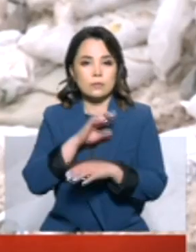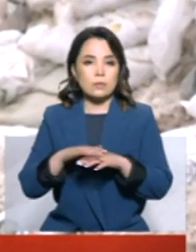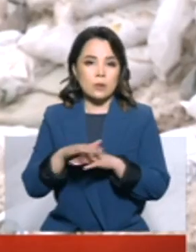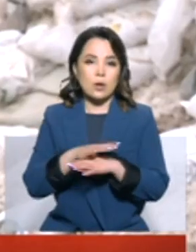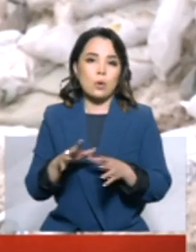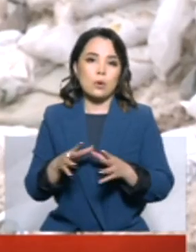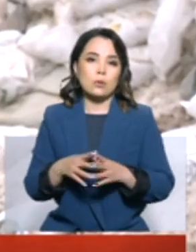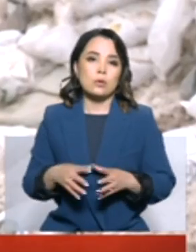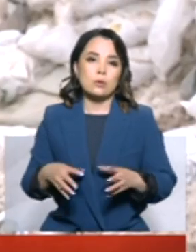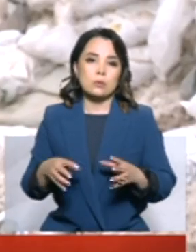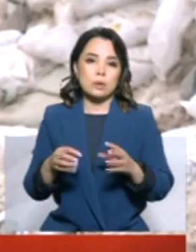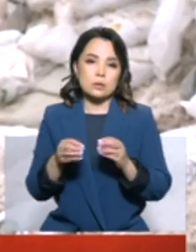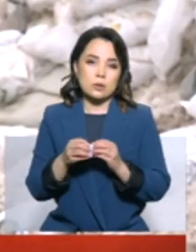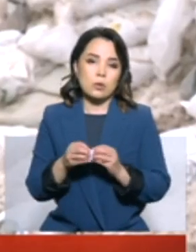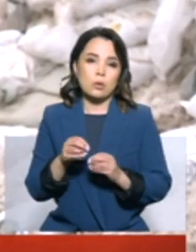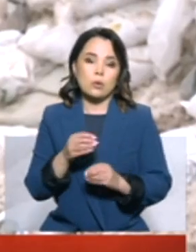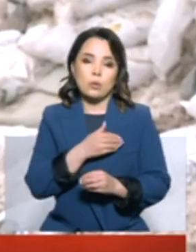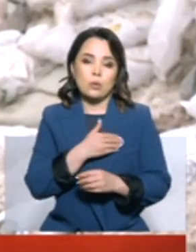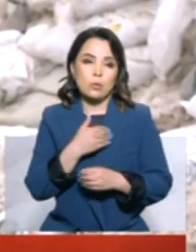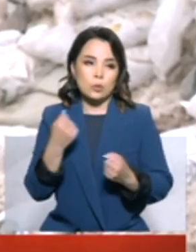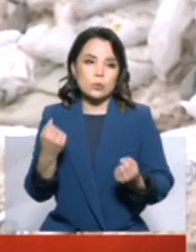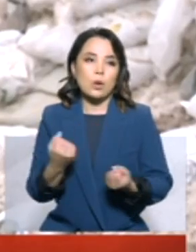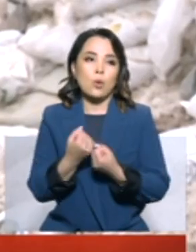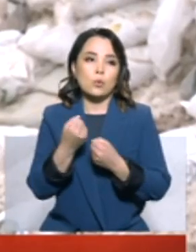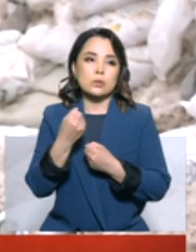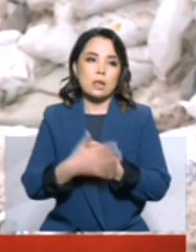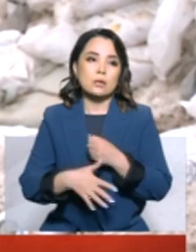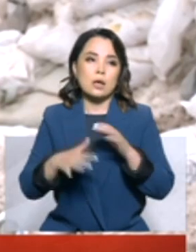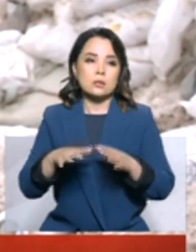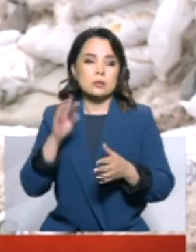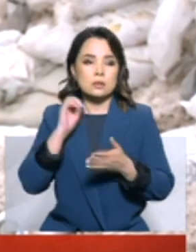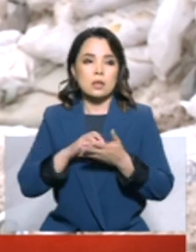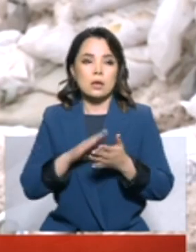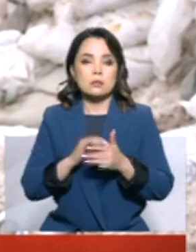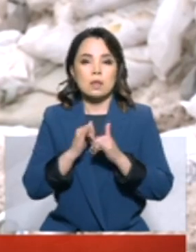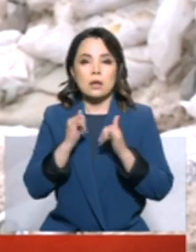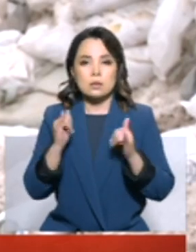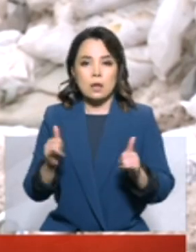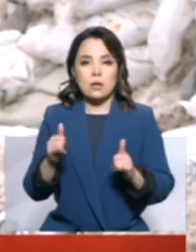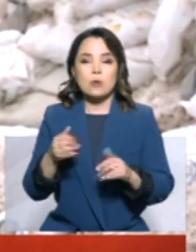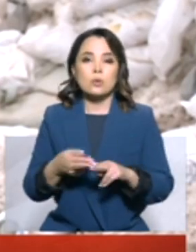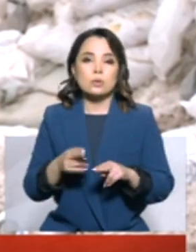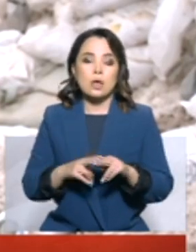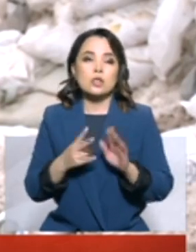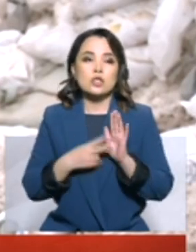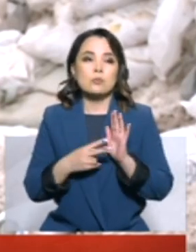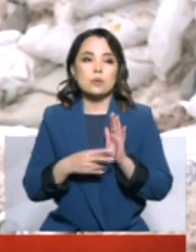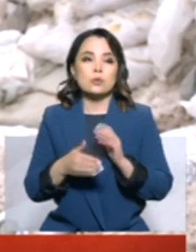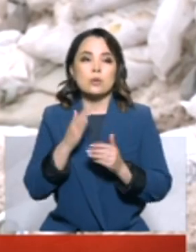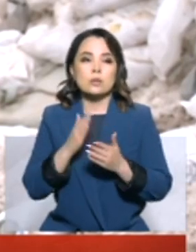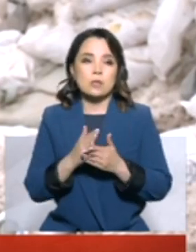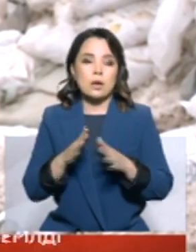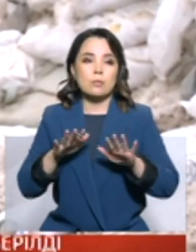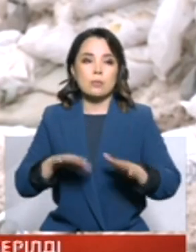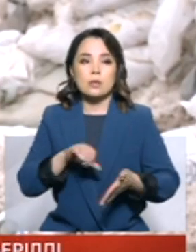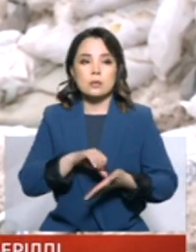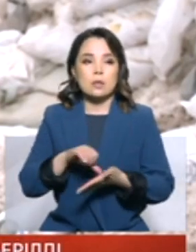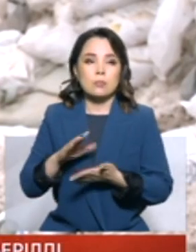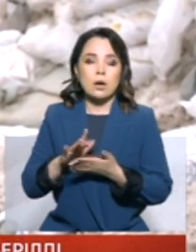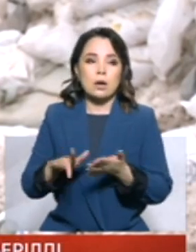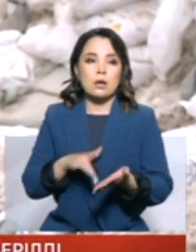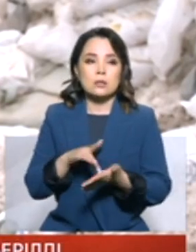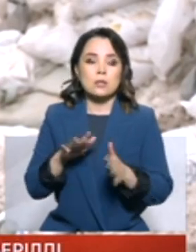Хабар соңында тағы бір ақпарат. Елімізде отбасын қолдау орталықтарының саны артады. Қазір мұндай 70-ке жуық мекеме бар. Көпшілігі